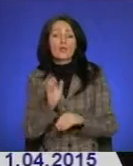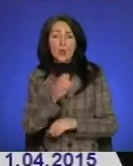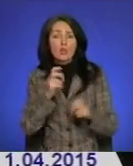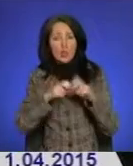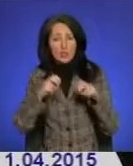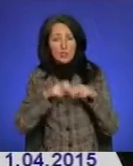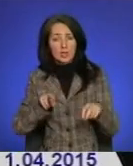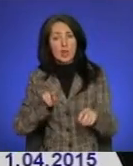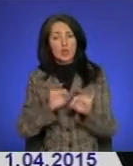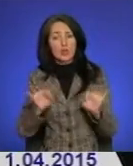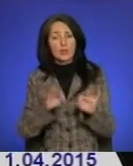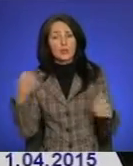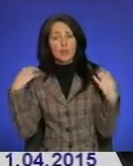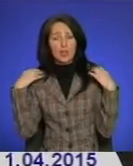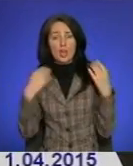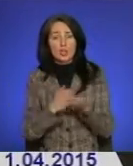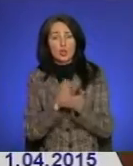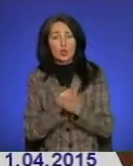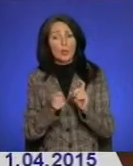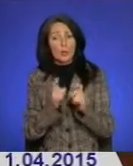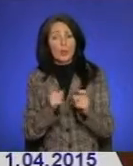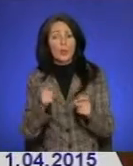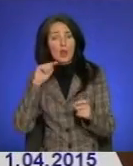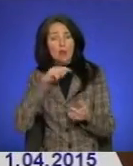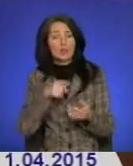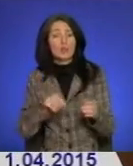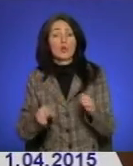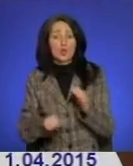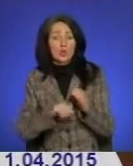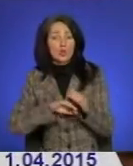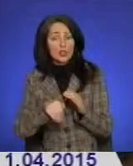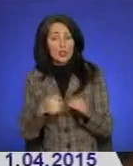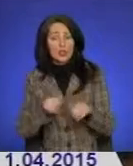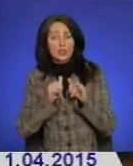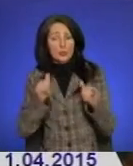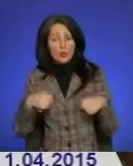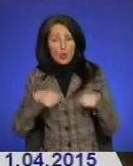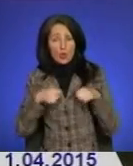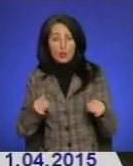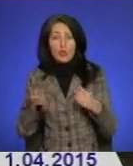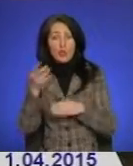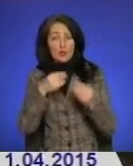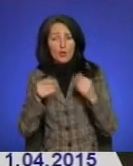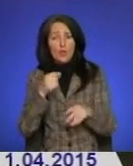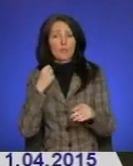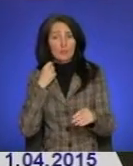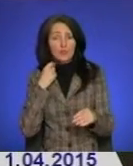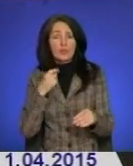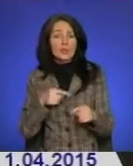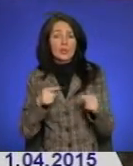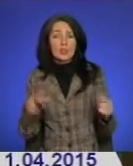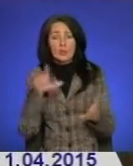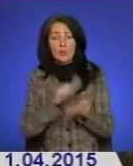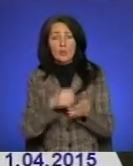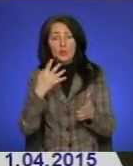служби боротьби з економічною злочинністю Василь Мокрицький, розповсюдженням фальсифікованої алкогольної продукції займався 49-річний житель